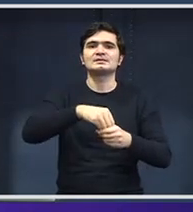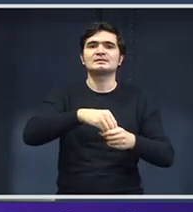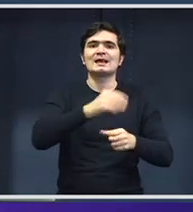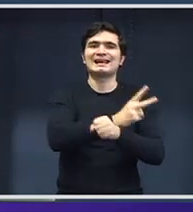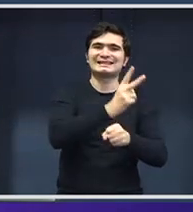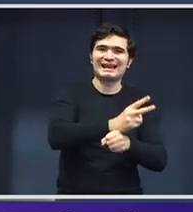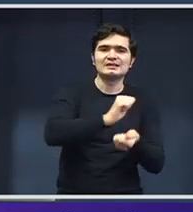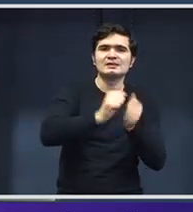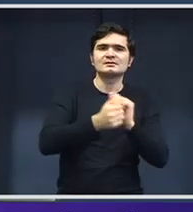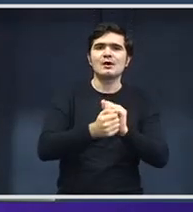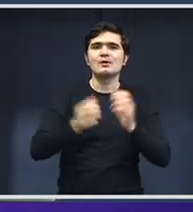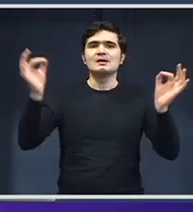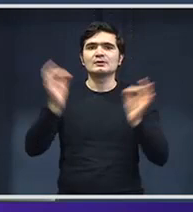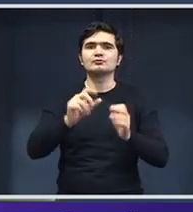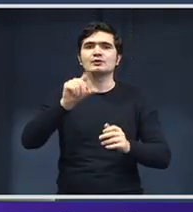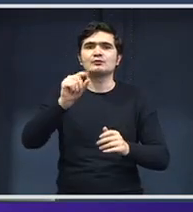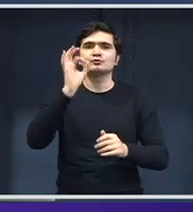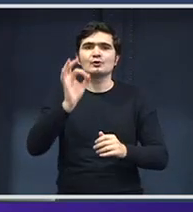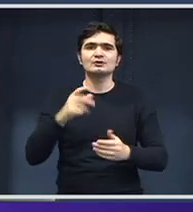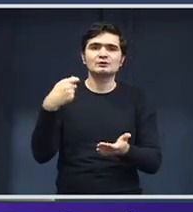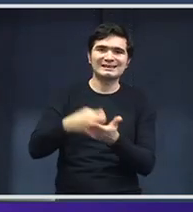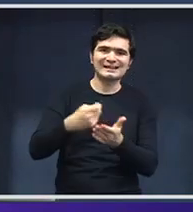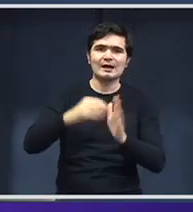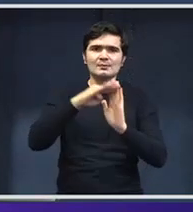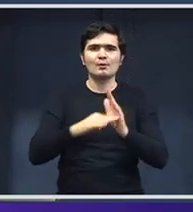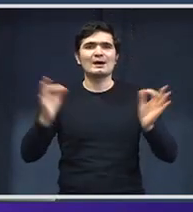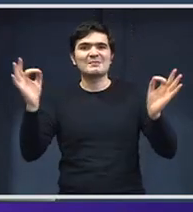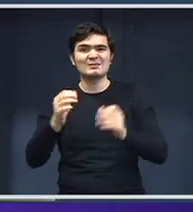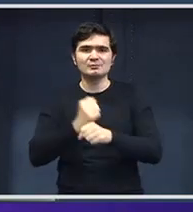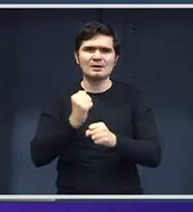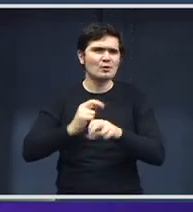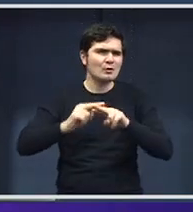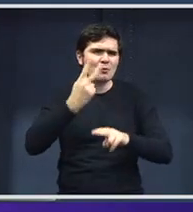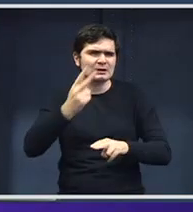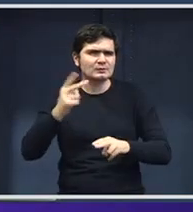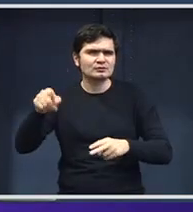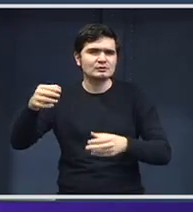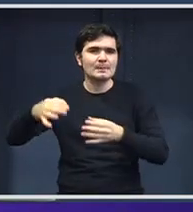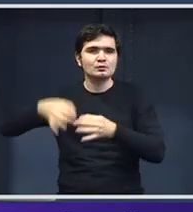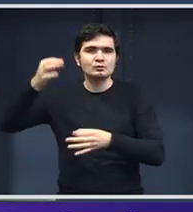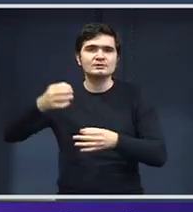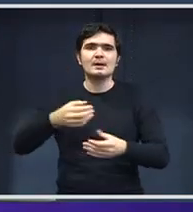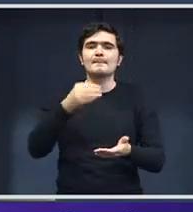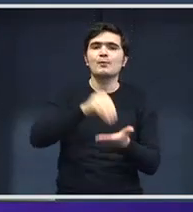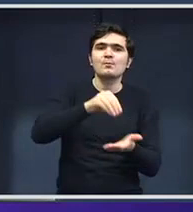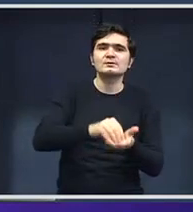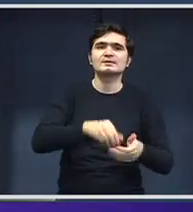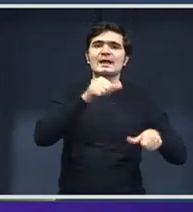o reducere cu 20% a salariilor și un program redus de muncă. Cum vedeți aceste soluții pe care le propune economistul șef al Băncii